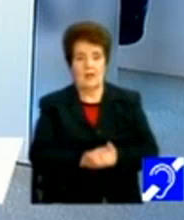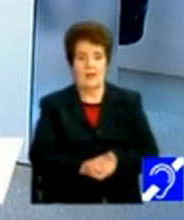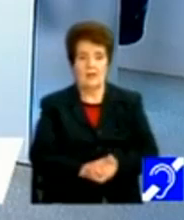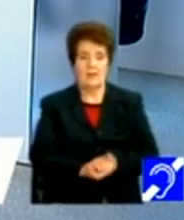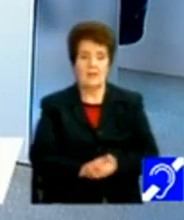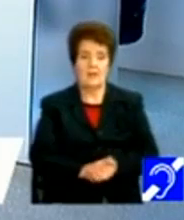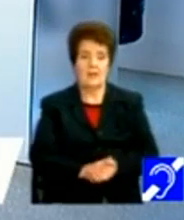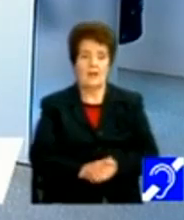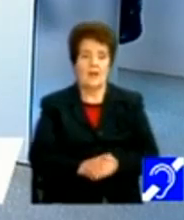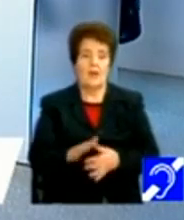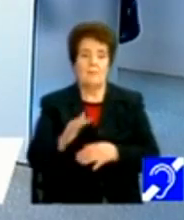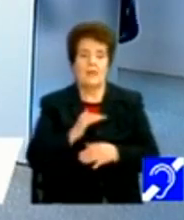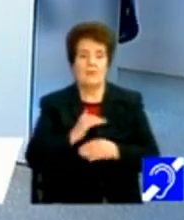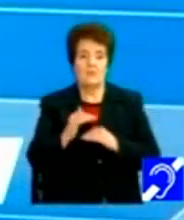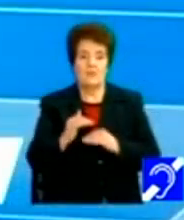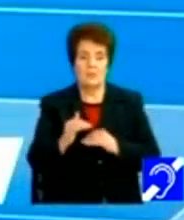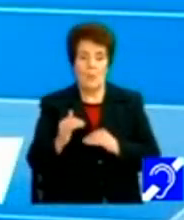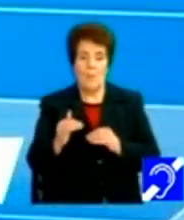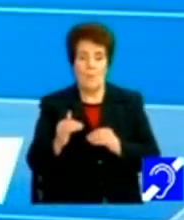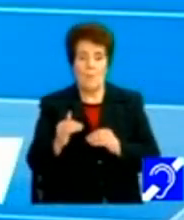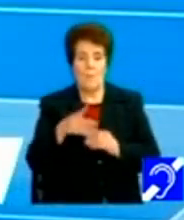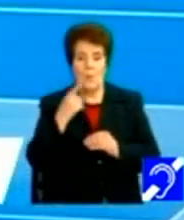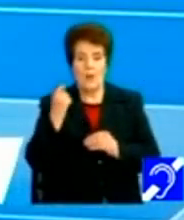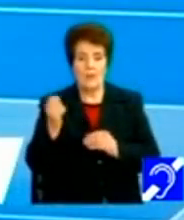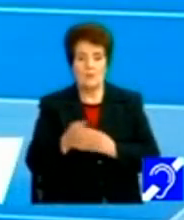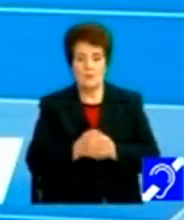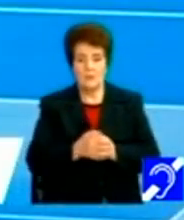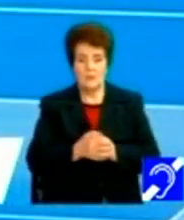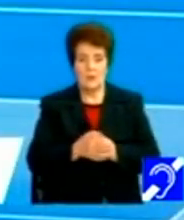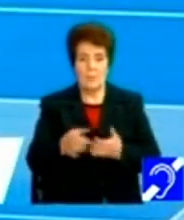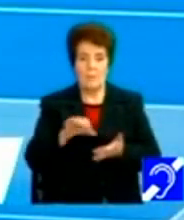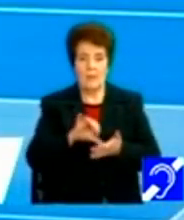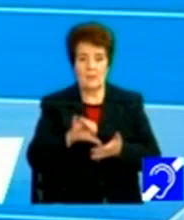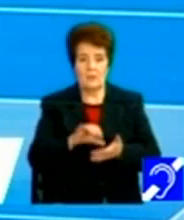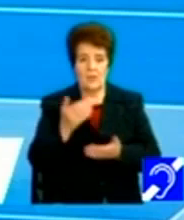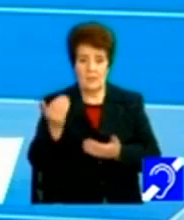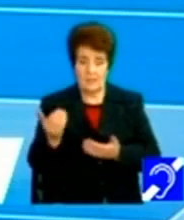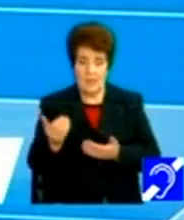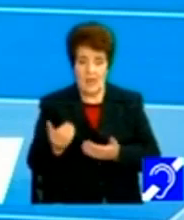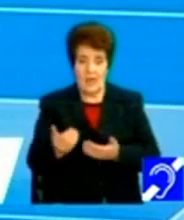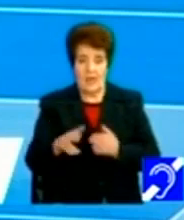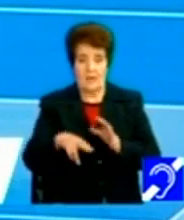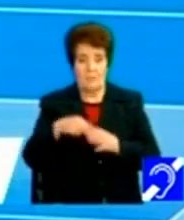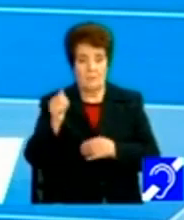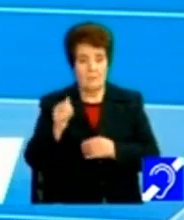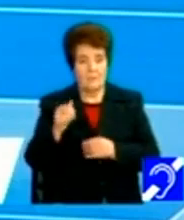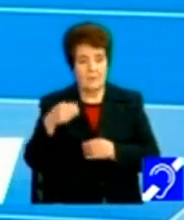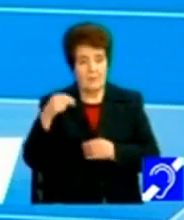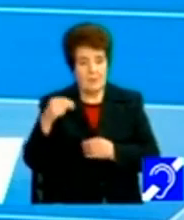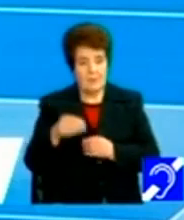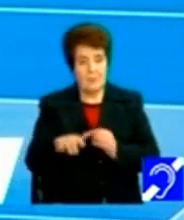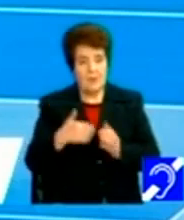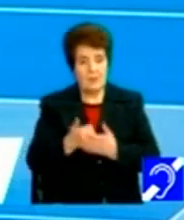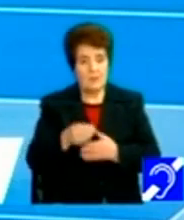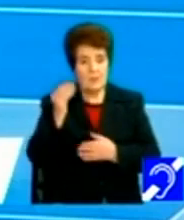dau și analiștii scenei politice, cum explică unele lucruri și în special participarea dumneavoastră în cursa prezidențială.